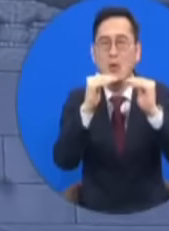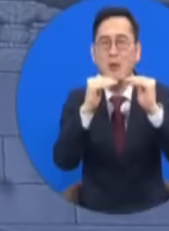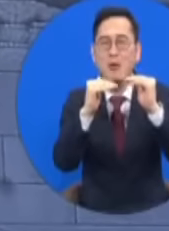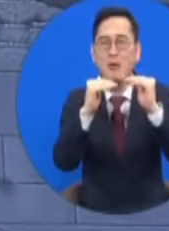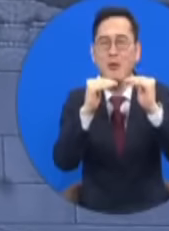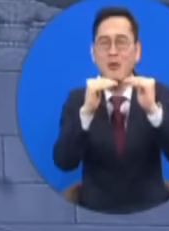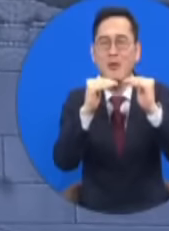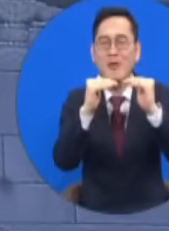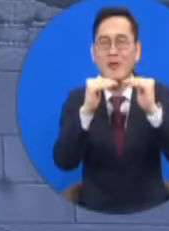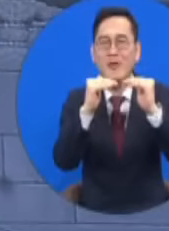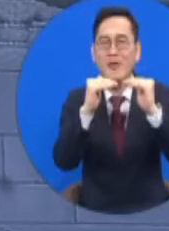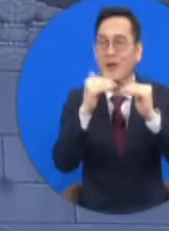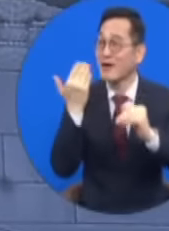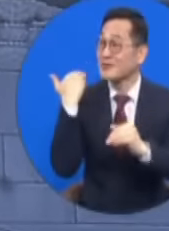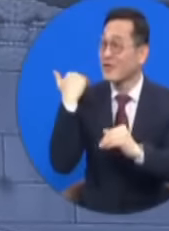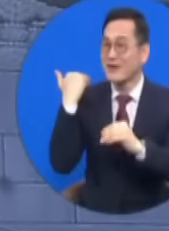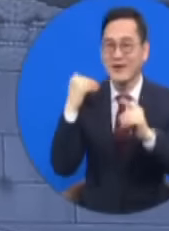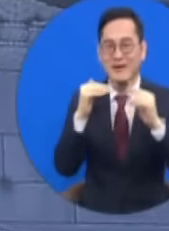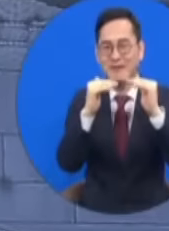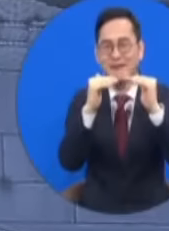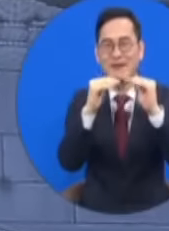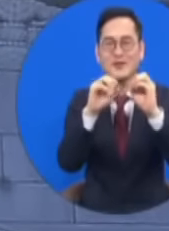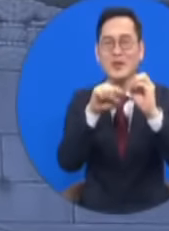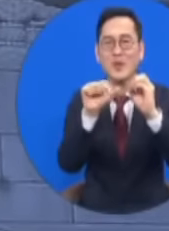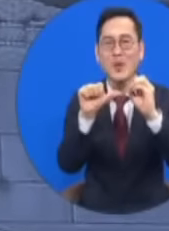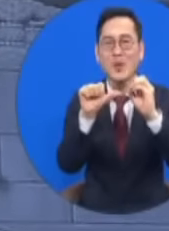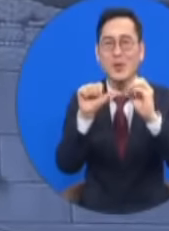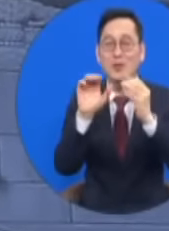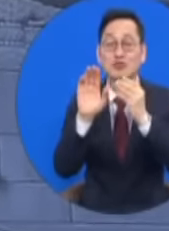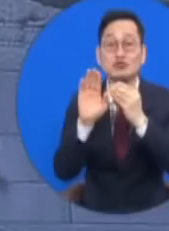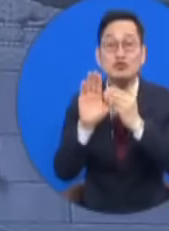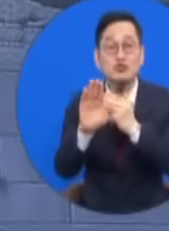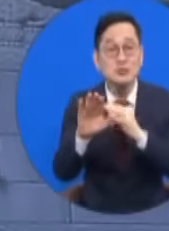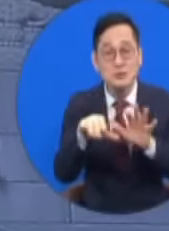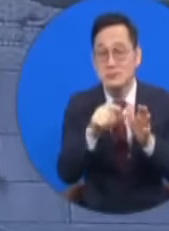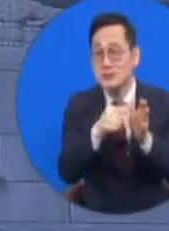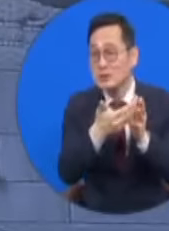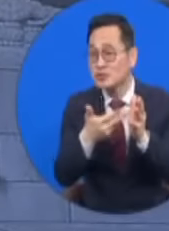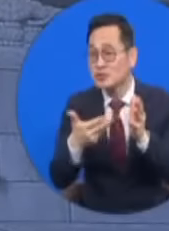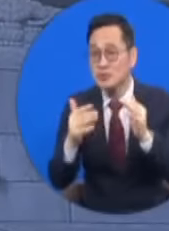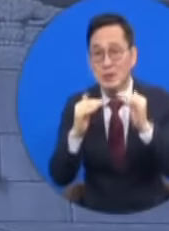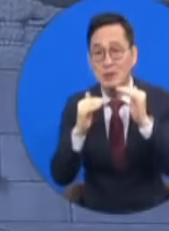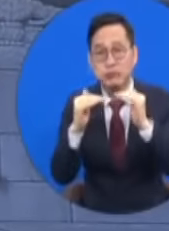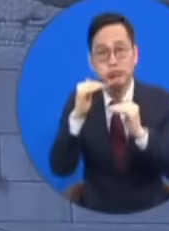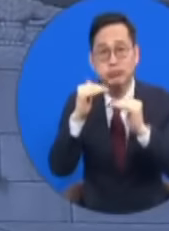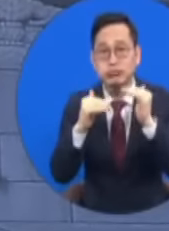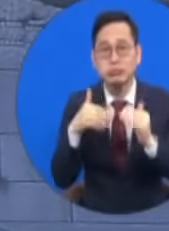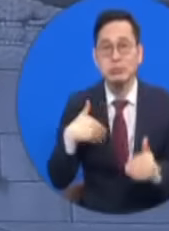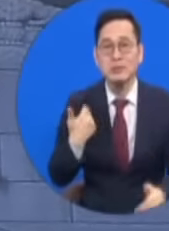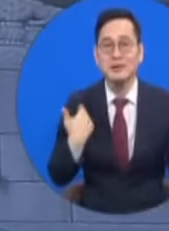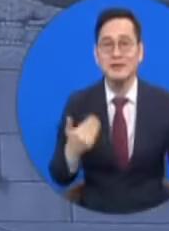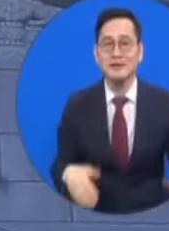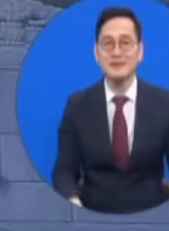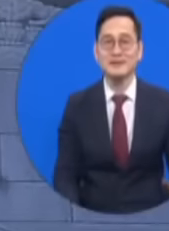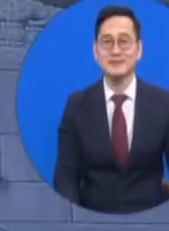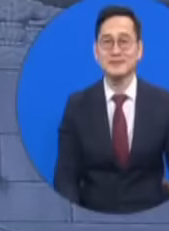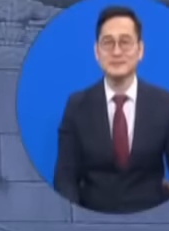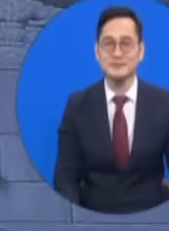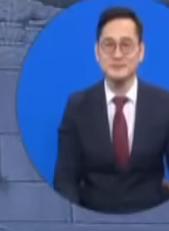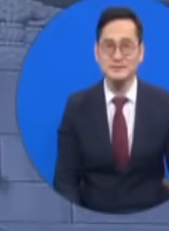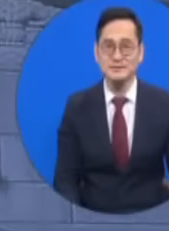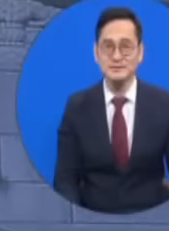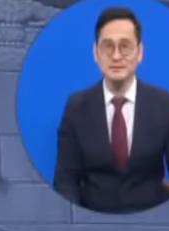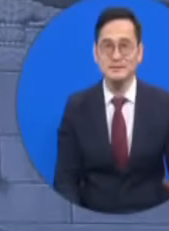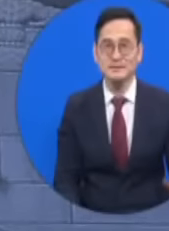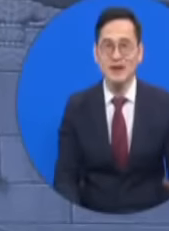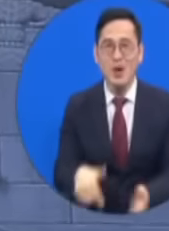공표 금지 기간 전에 발표됐던 여론조사 결과. 과연 지금 이 공표 금지 기간 동안 저